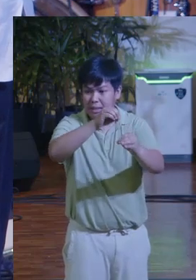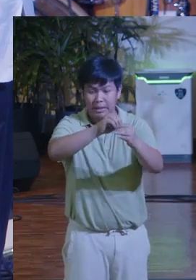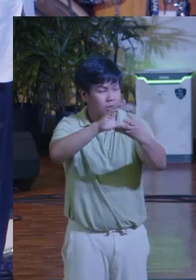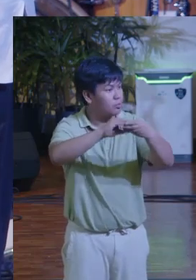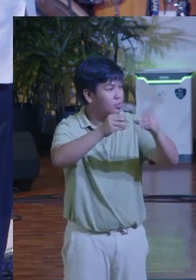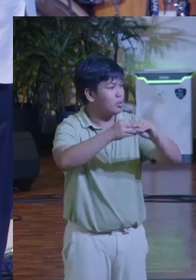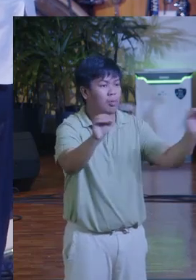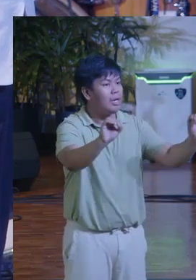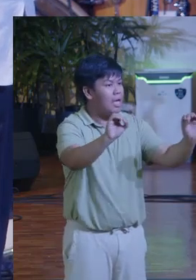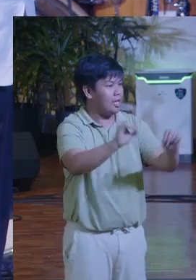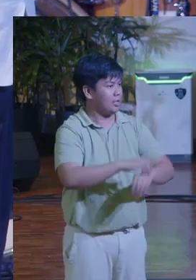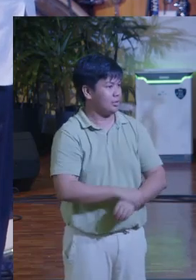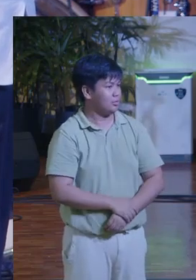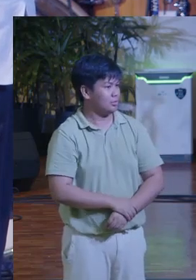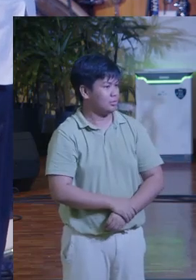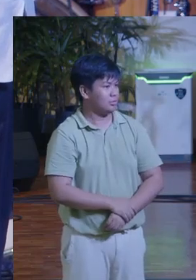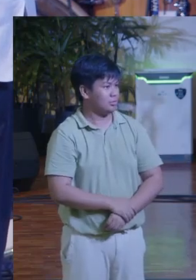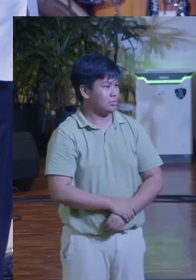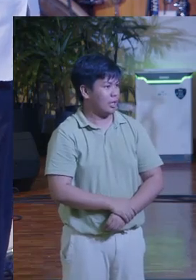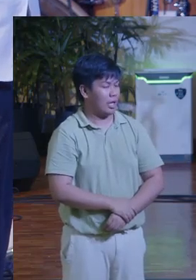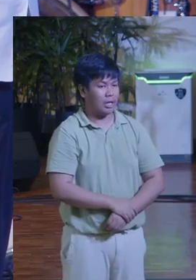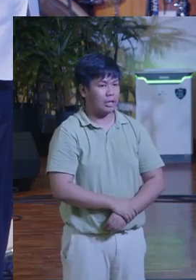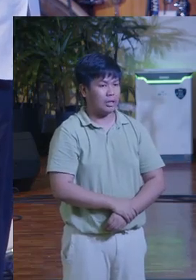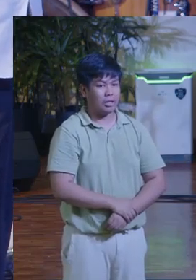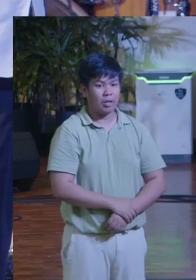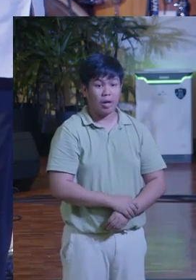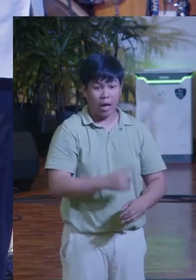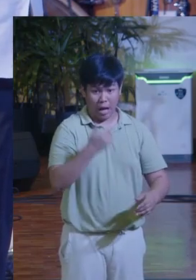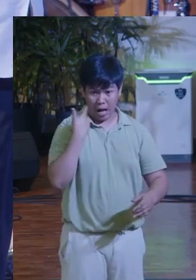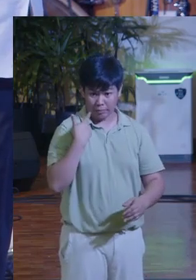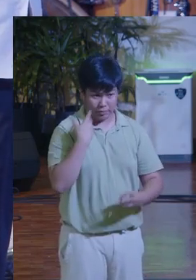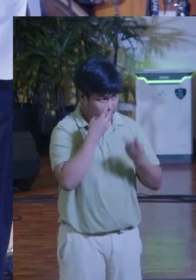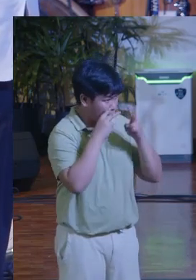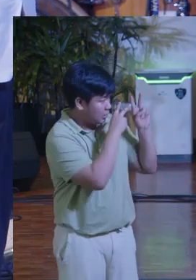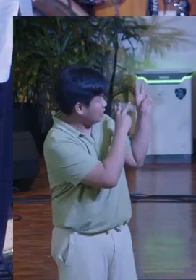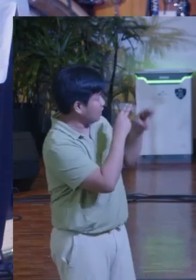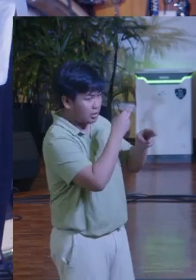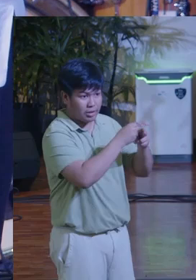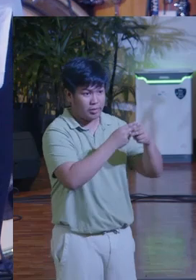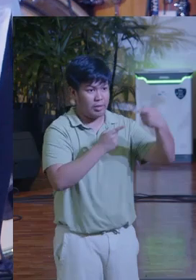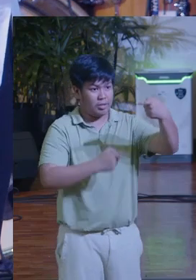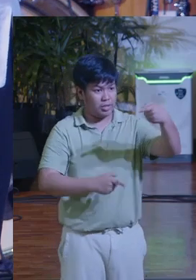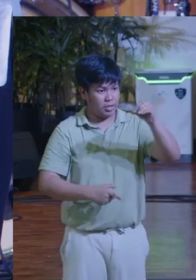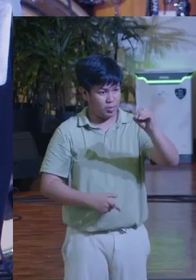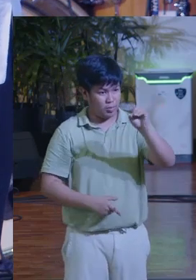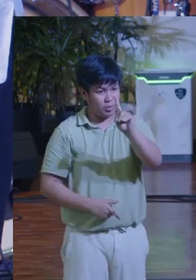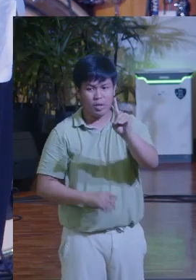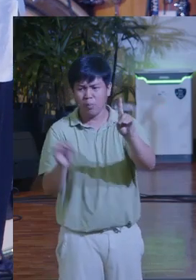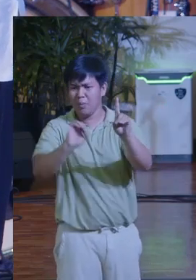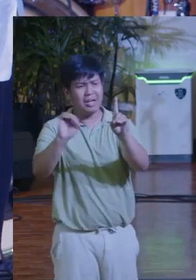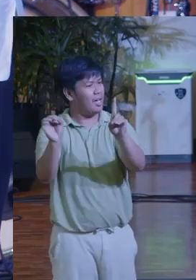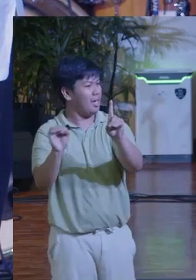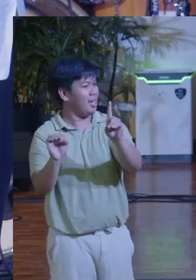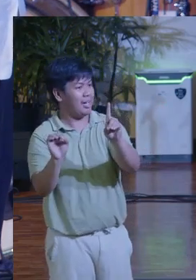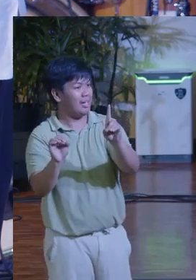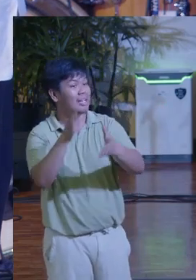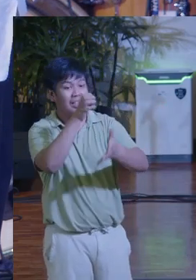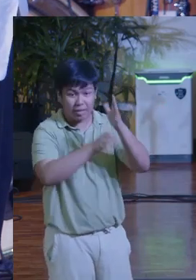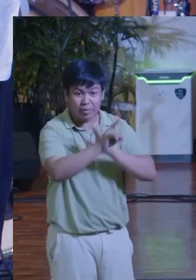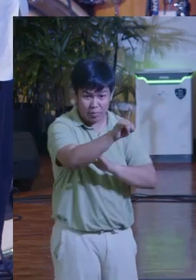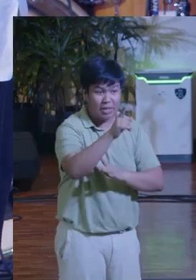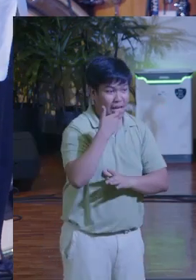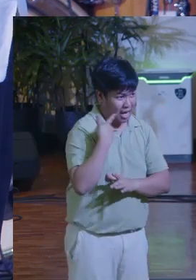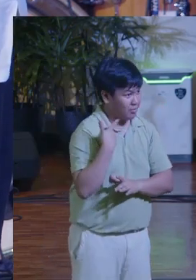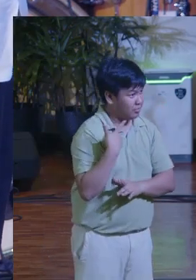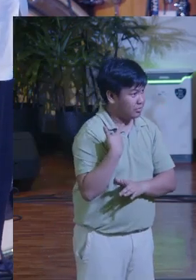sa kwentong ito. Nakita niyo na ba ang pangalan ng Diyos sa chapter 2? Meron sa chapter